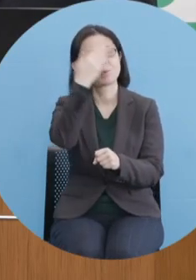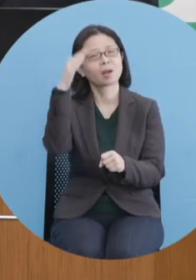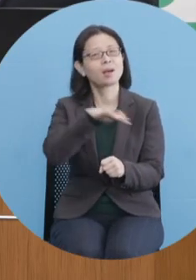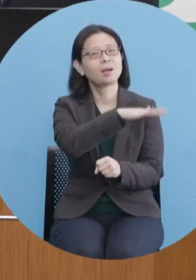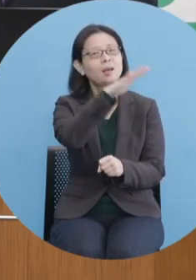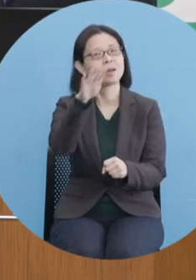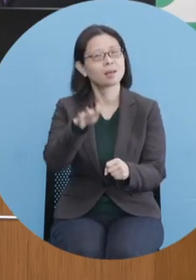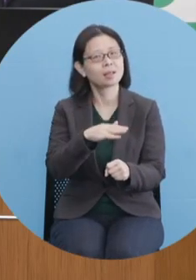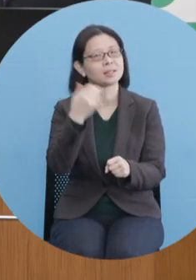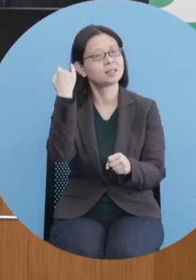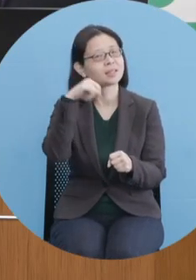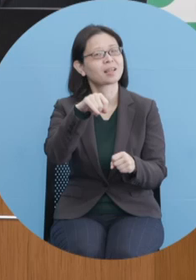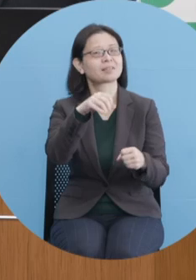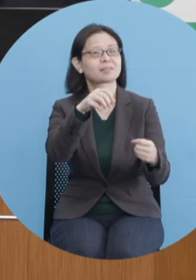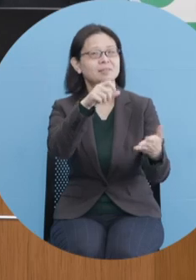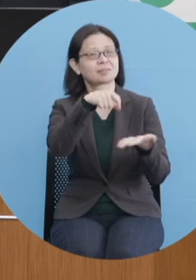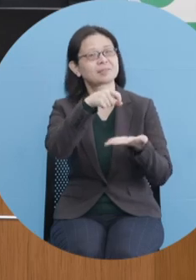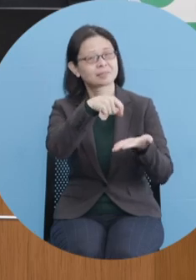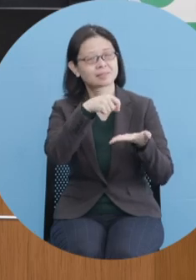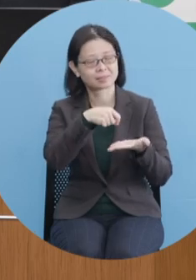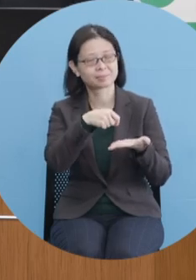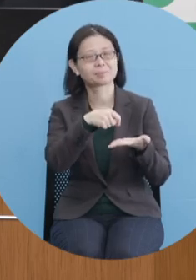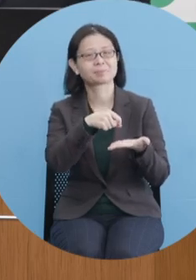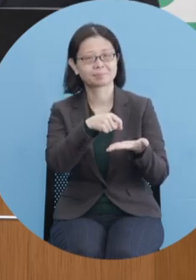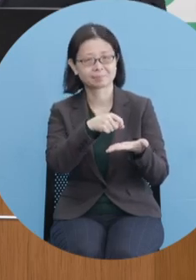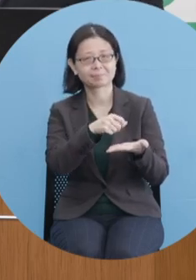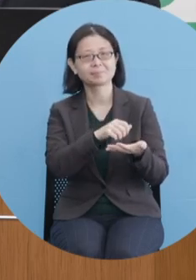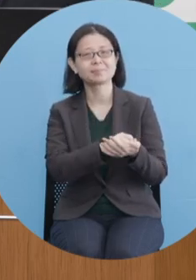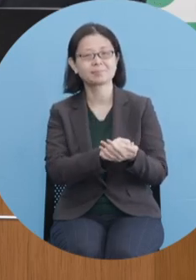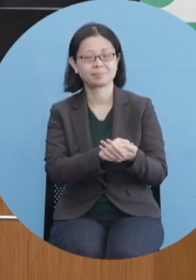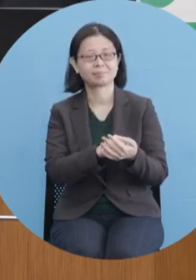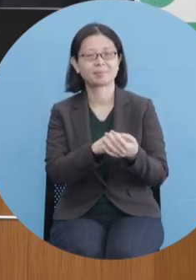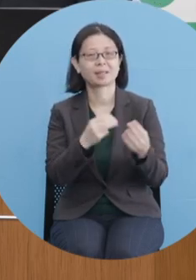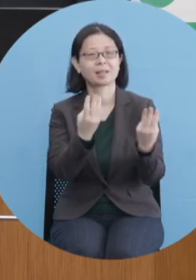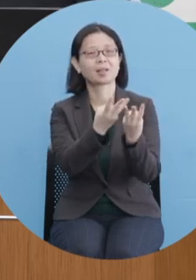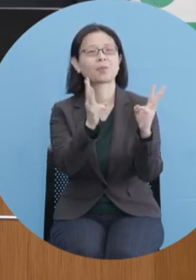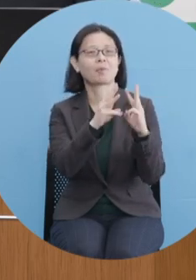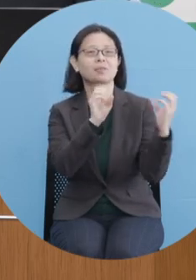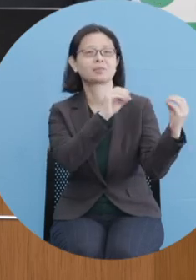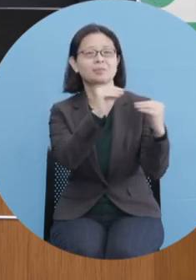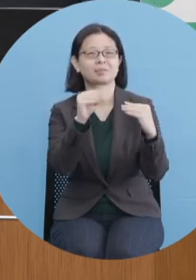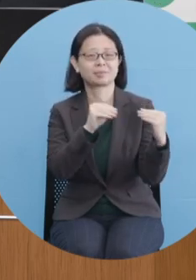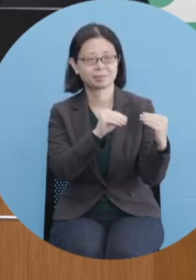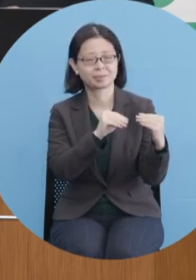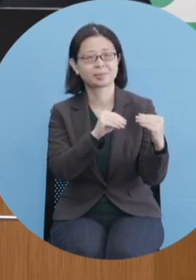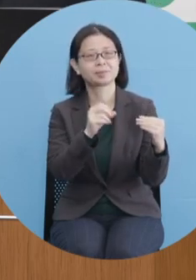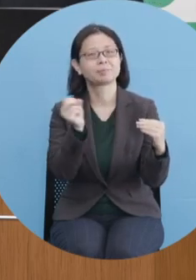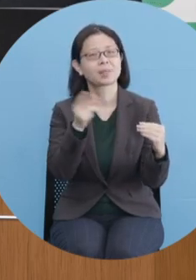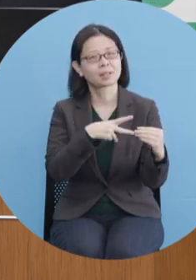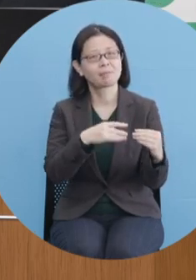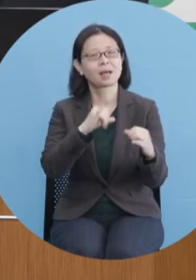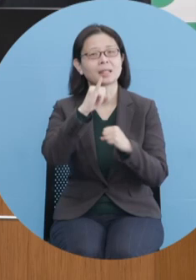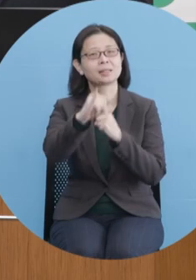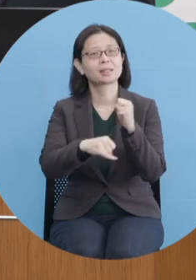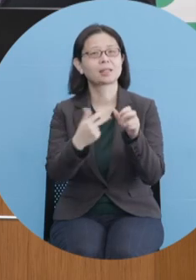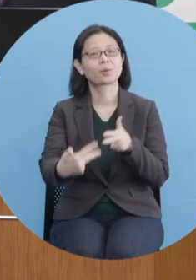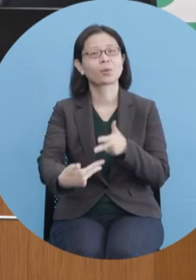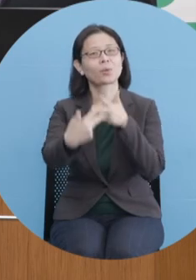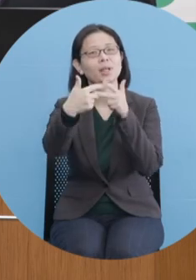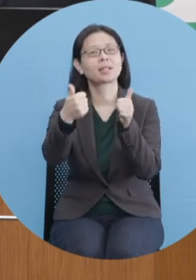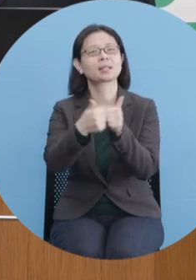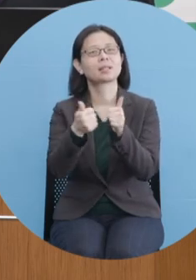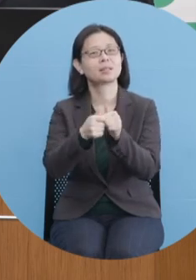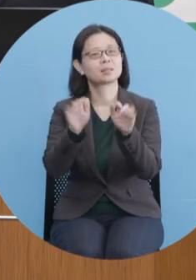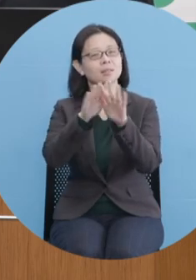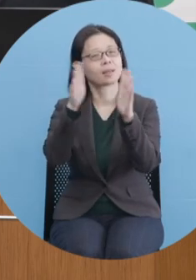若い方の方のえまワーキングであったりあるいはオンライン会議え総